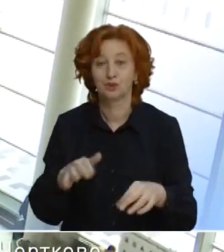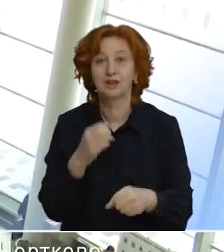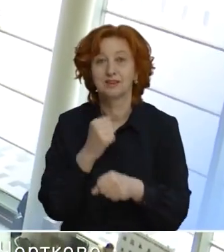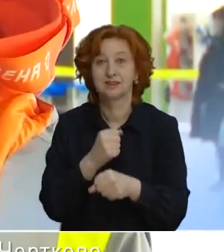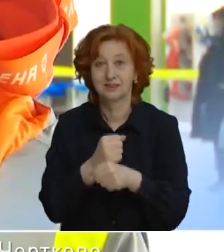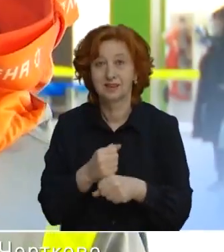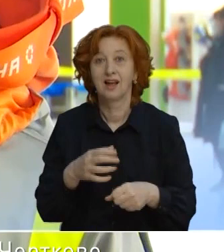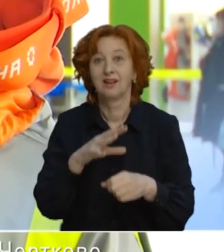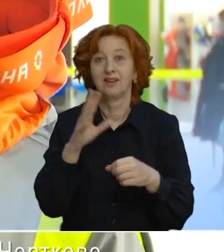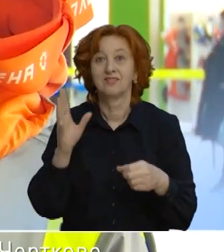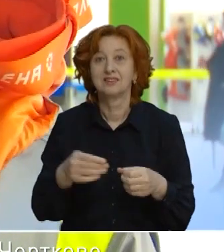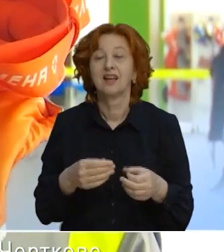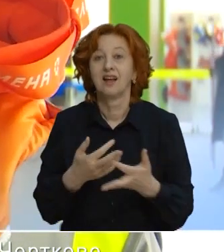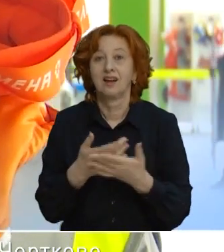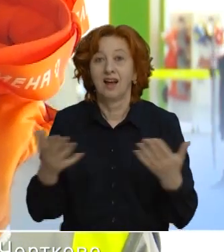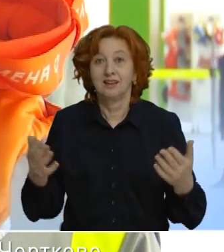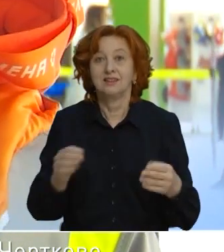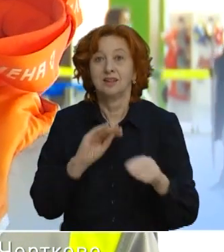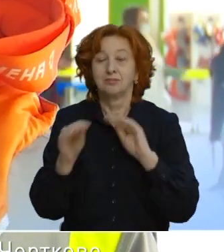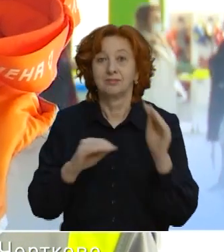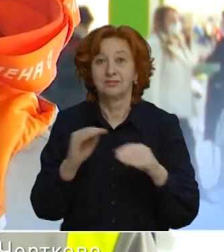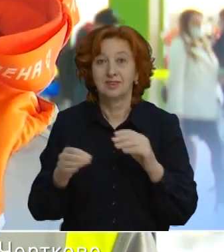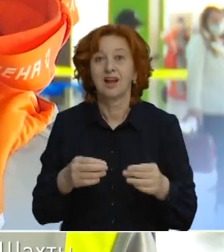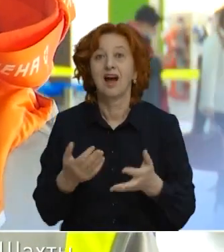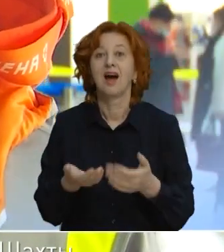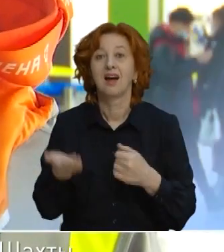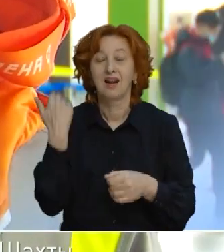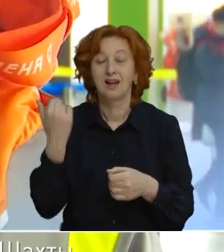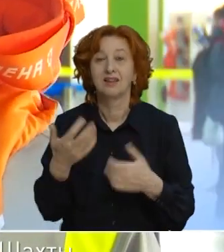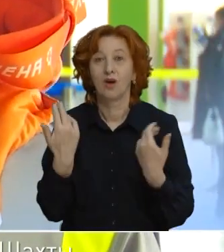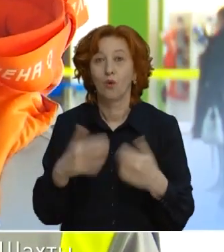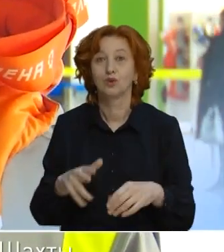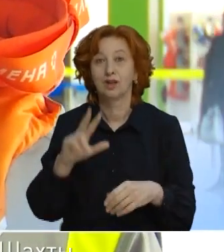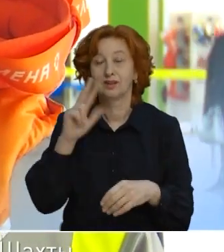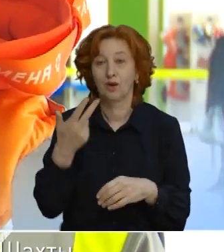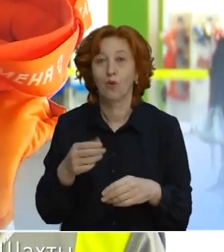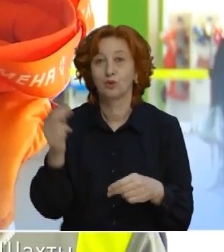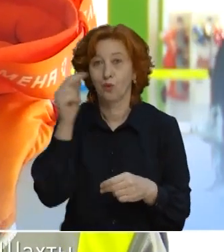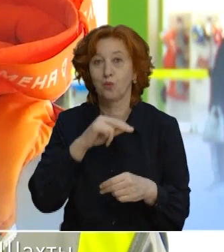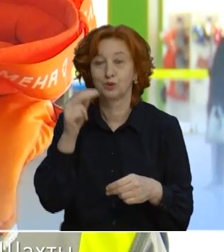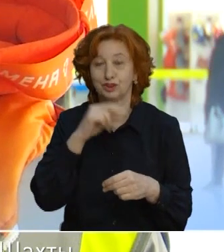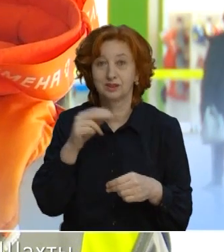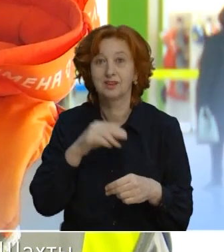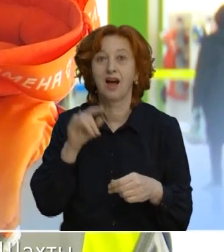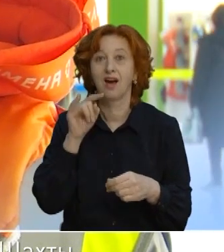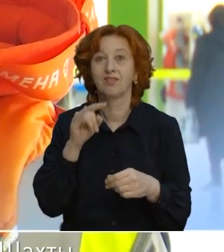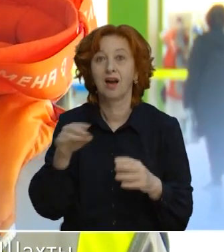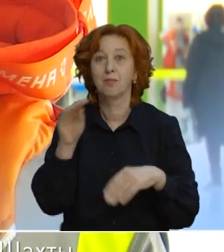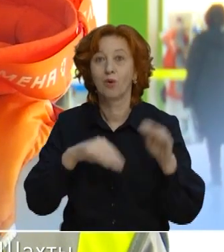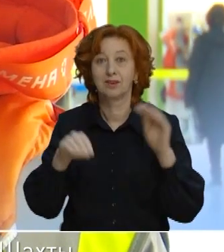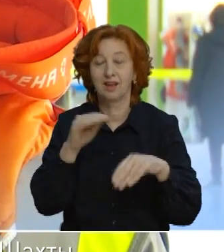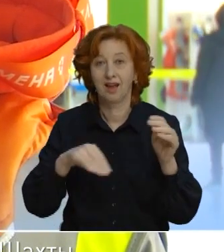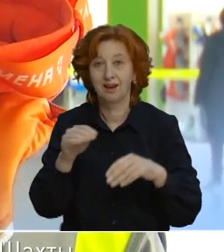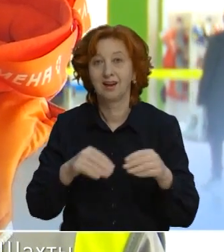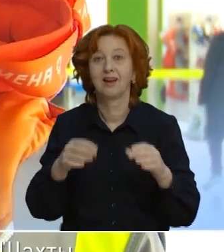детства увлекаюсь авиацией, изучаю, в принципе, эту сферу. Ранее 3 года учился в авиамодельной школе. Сейчас я обучаюсь в